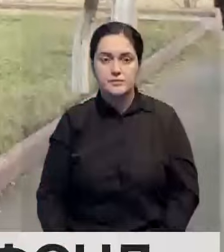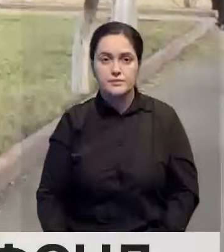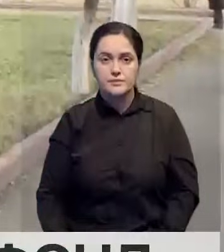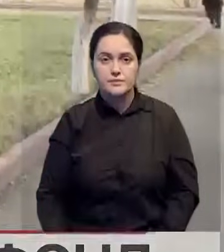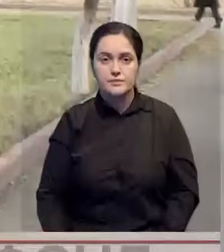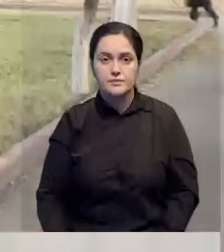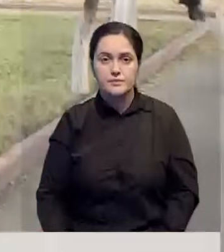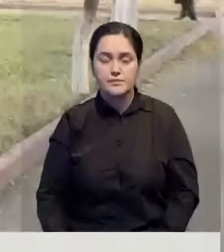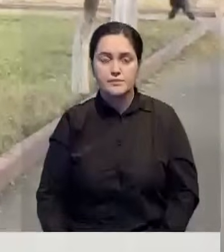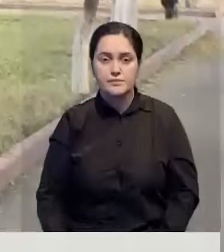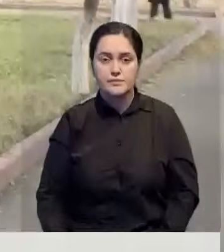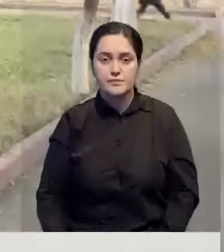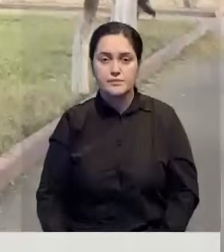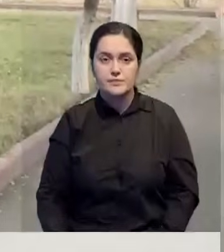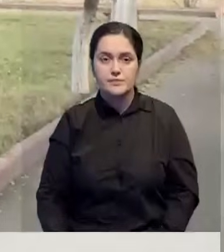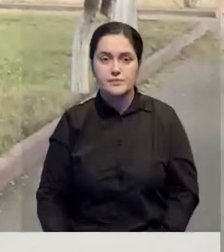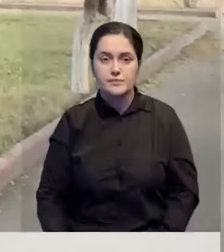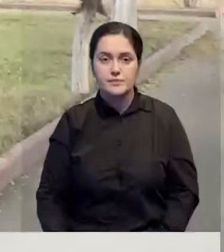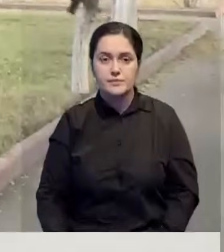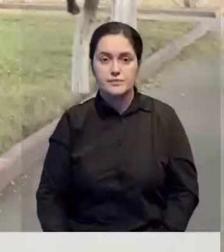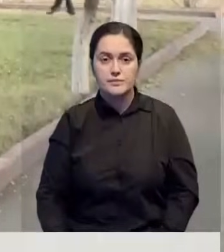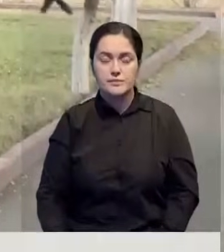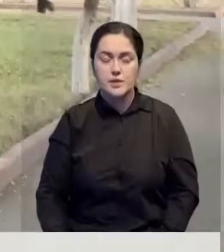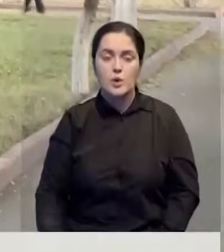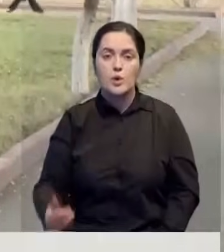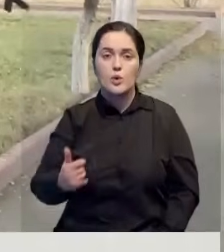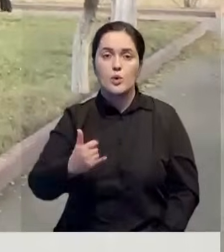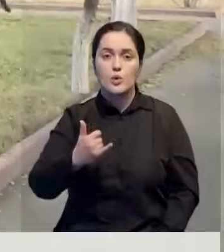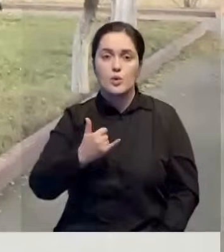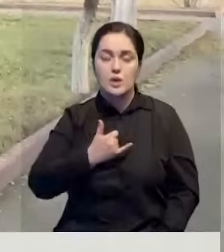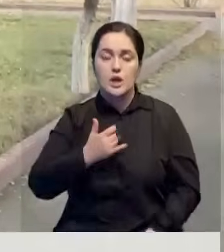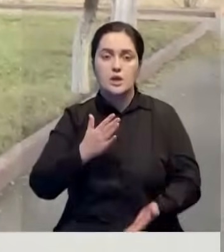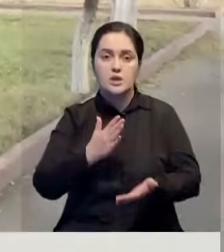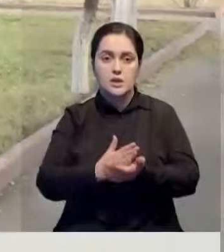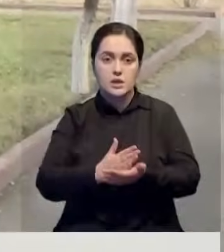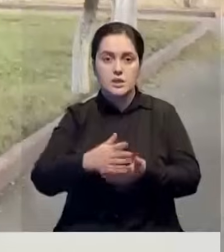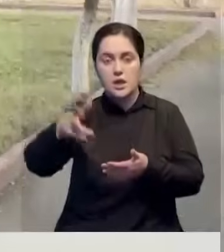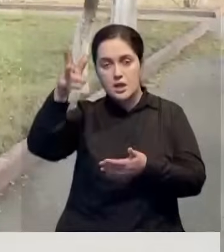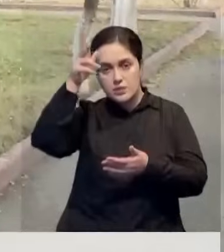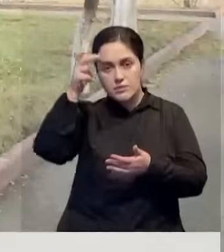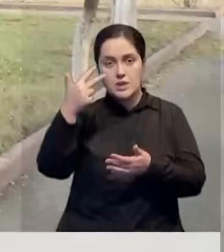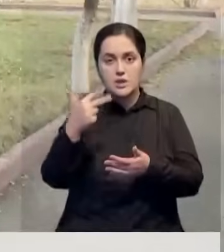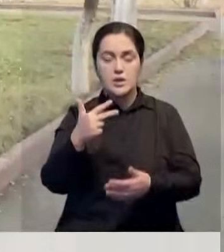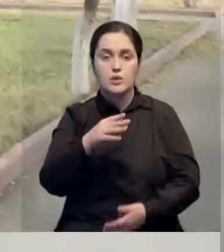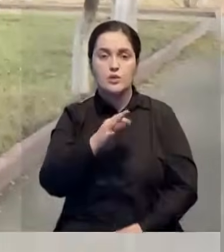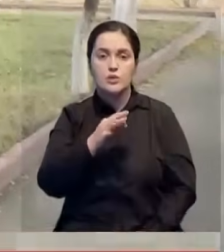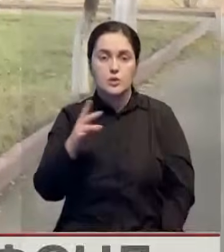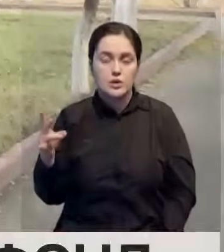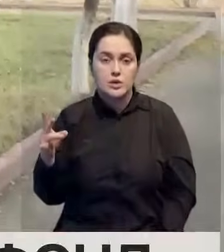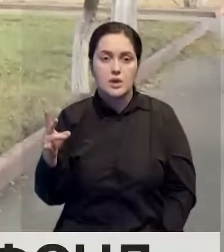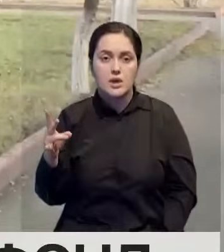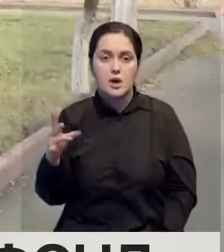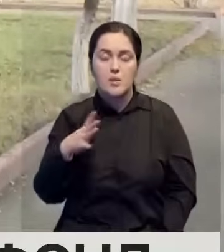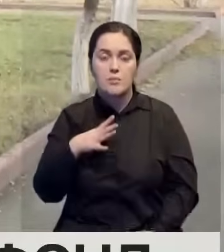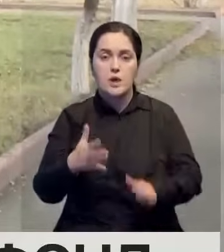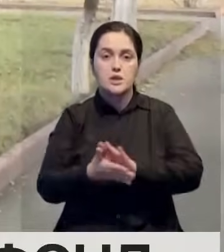Также у нас в стабфонде имеется сахар 300 тонн, гречки на данный момент 30 тонн. Также был